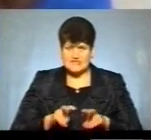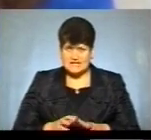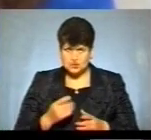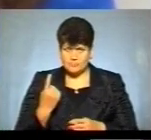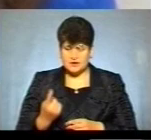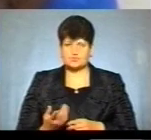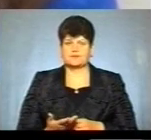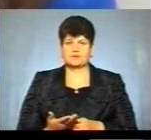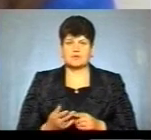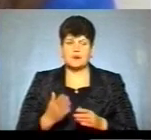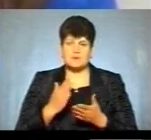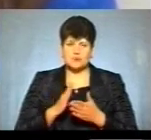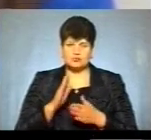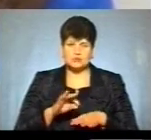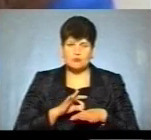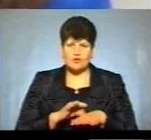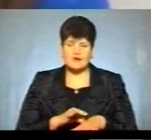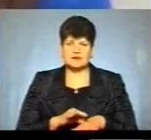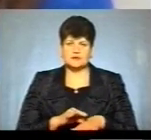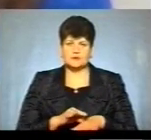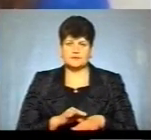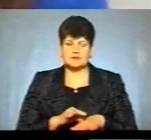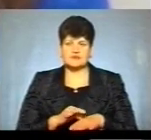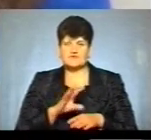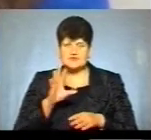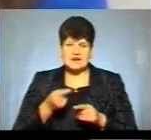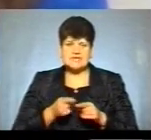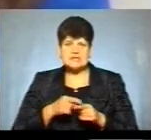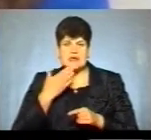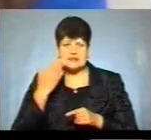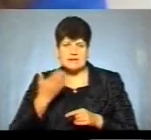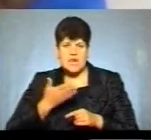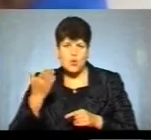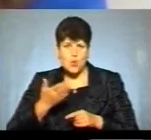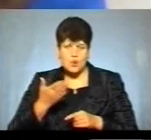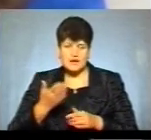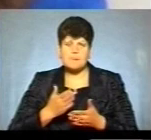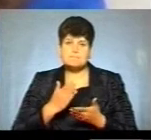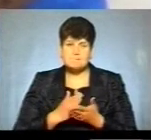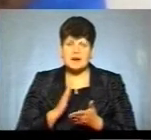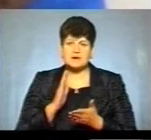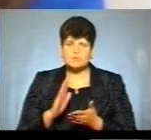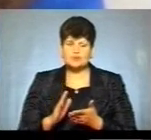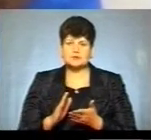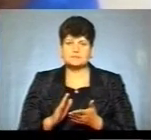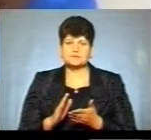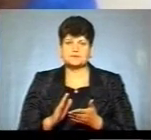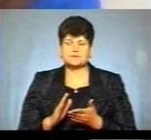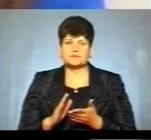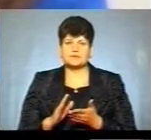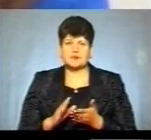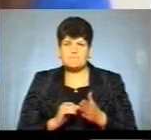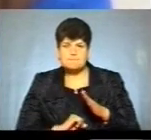все. Мають бути проведені клінічні, ця теорія і використання канабісу має бути мати